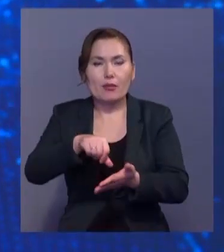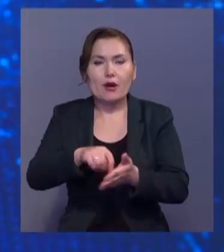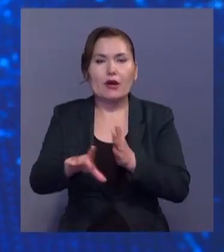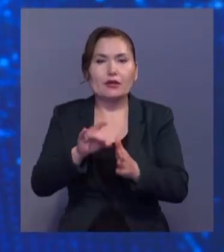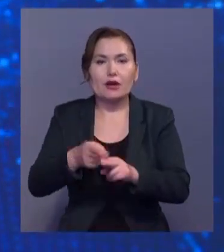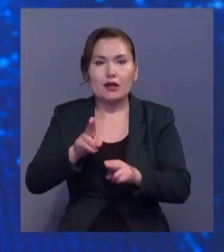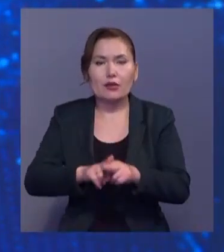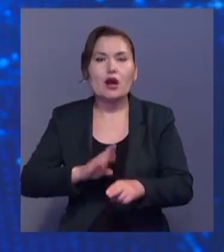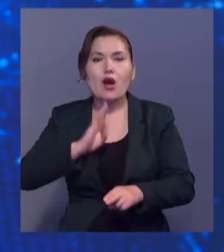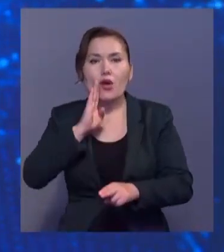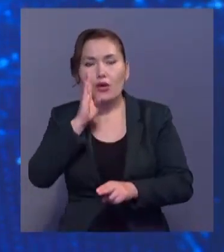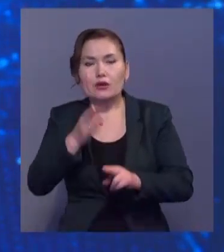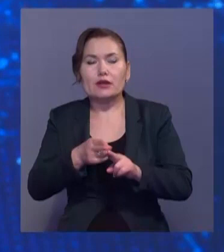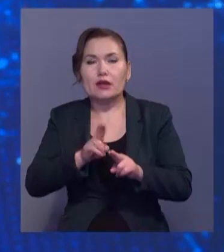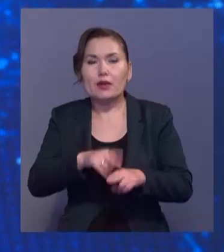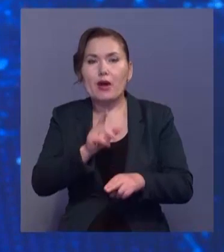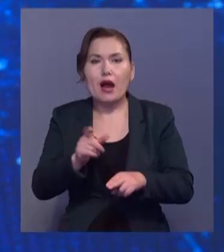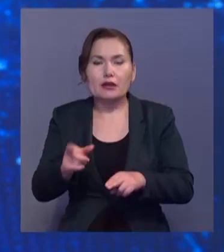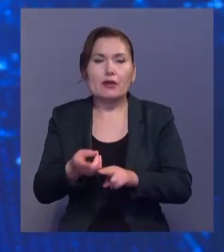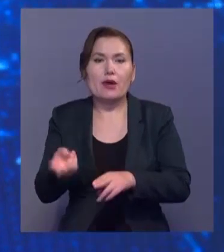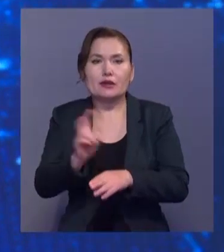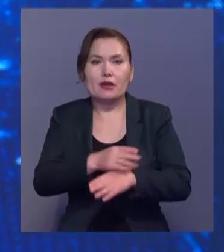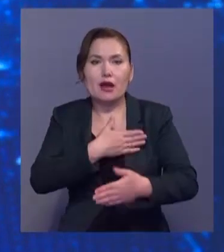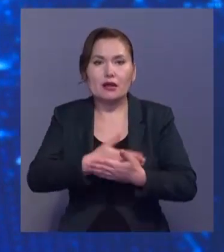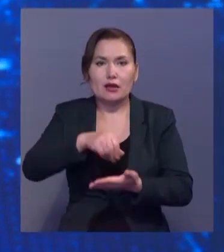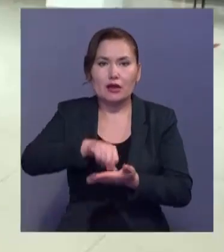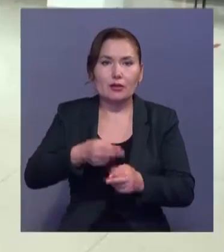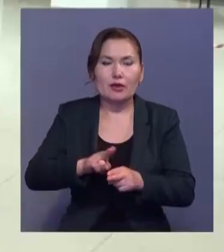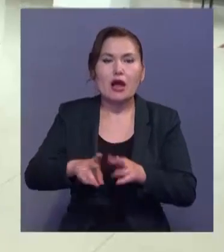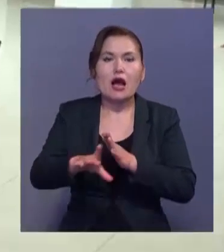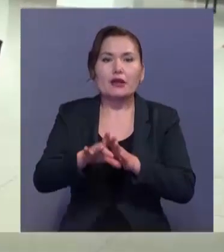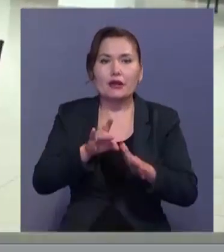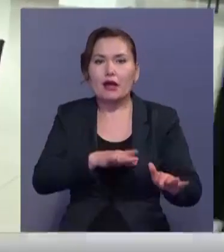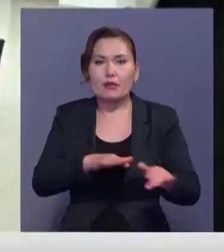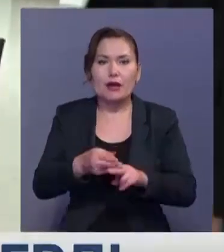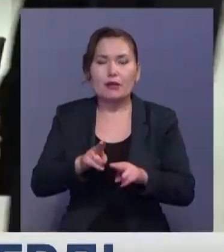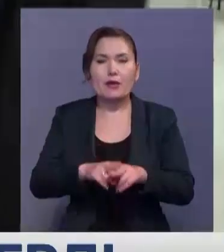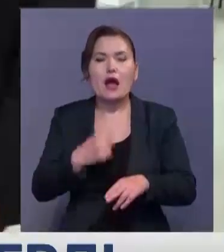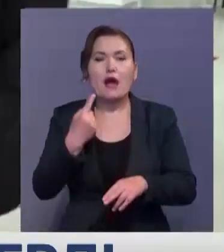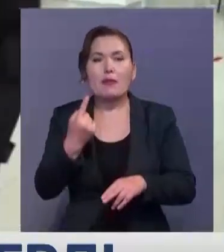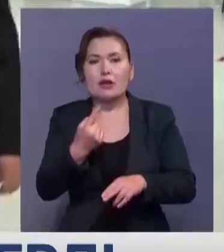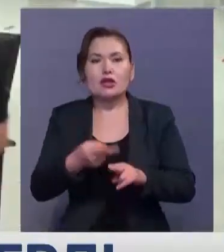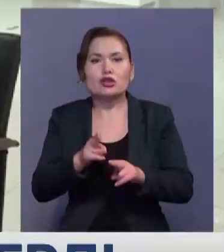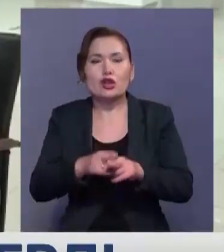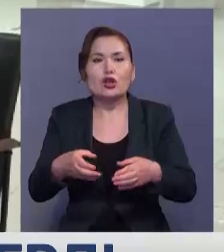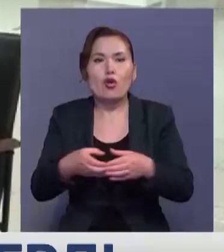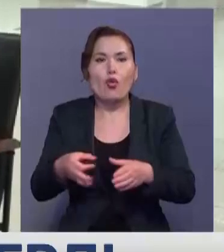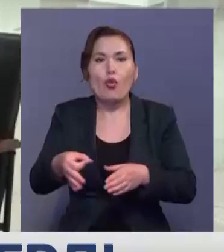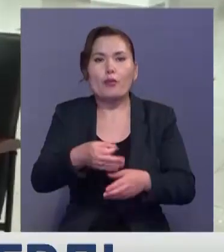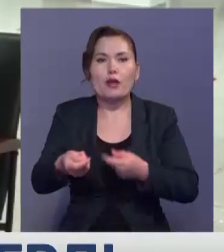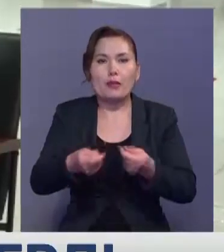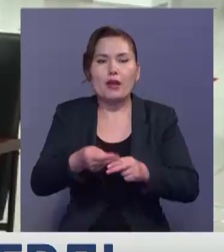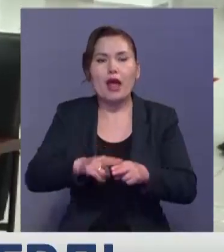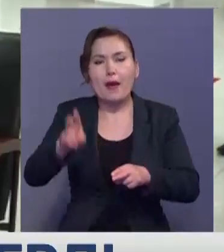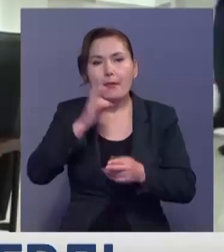Сайлаушылардың саны таңғы уақытта аз болғанмен белсенділік түске қарай байқалды. Таңдау жасағандардың алғашқы легінде облыс басшылығы мен